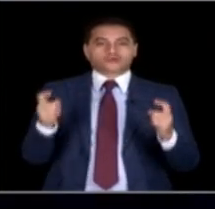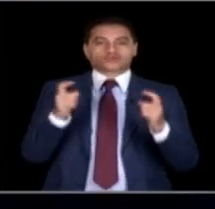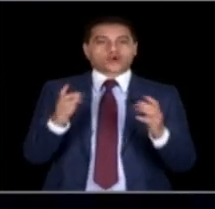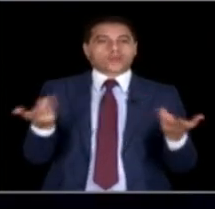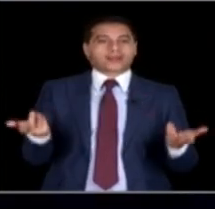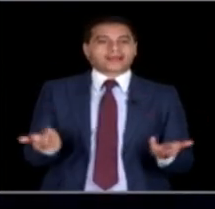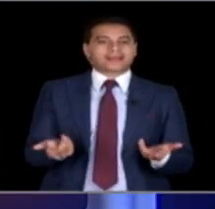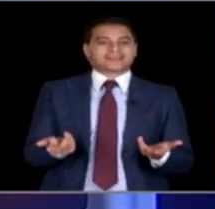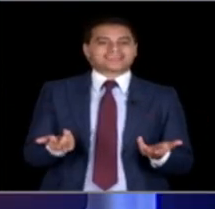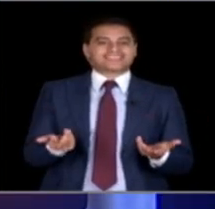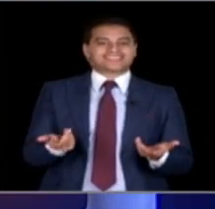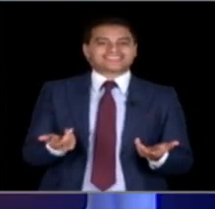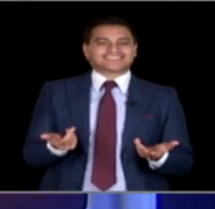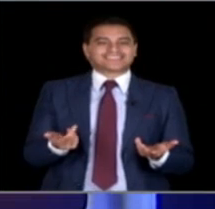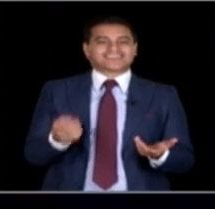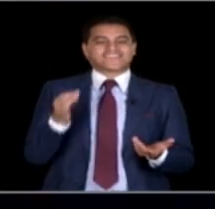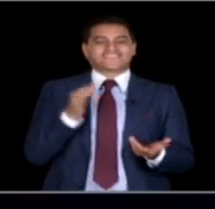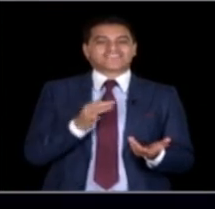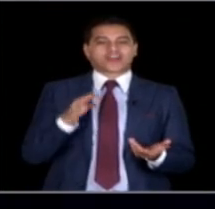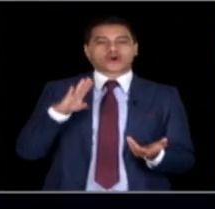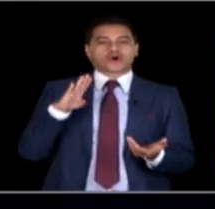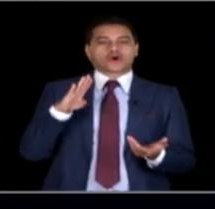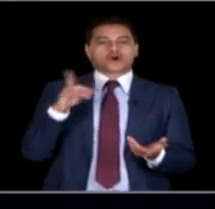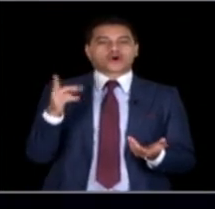ما فين كورتوبا